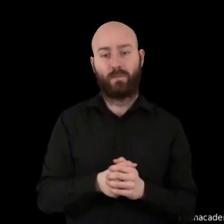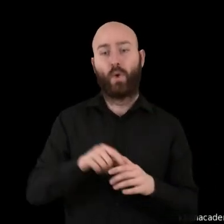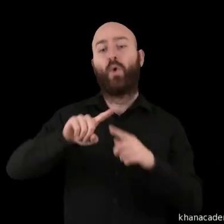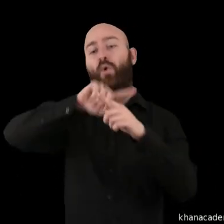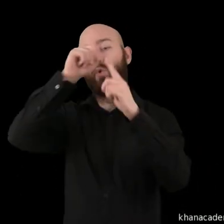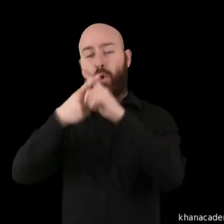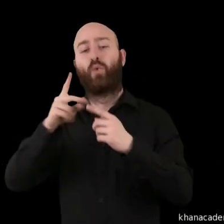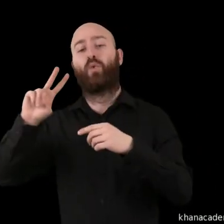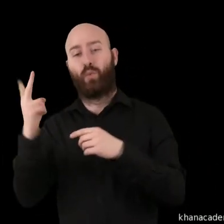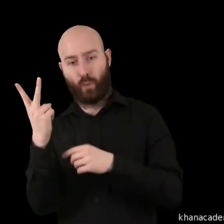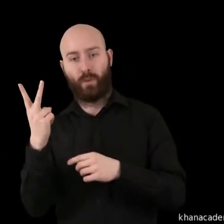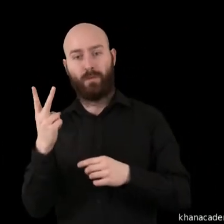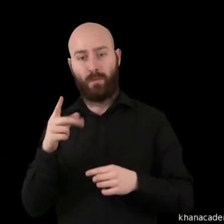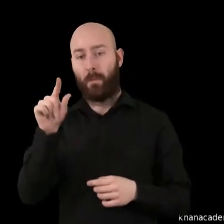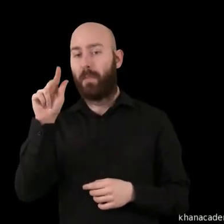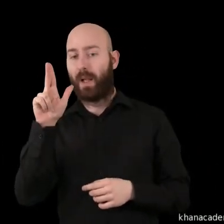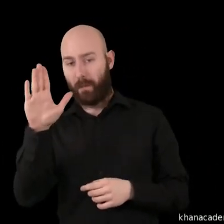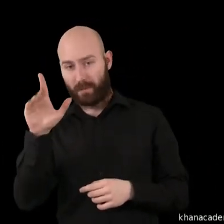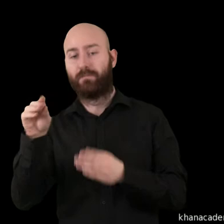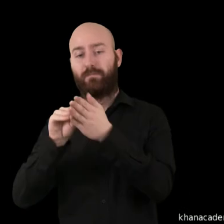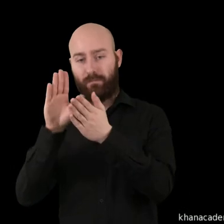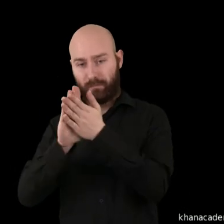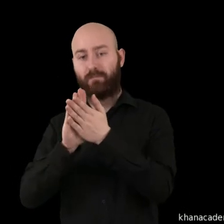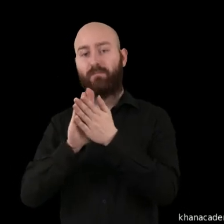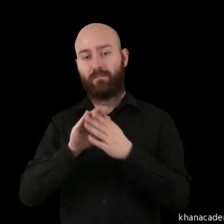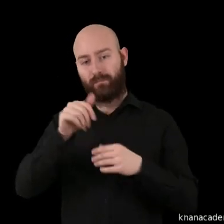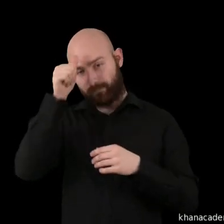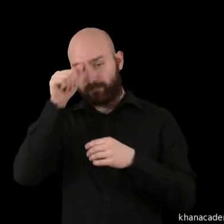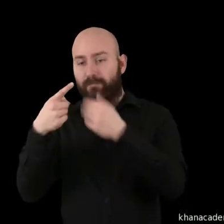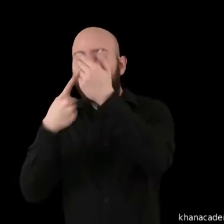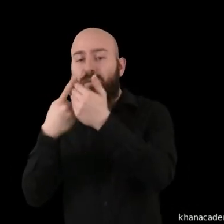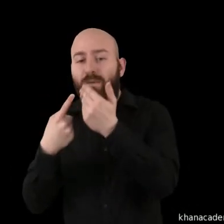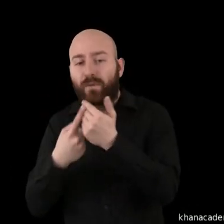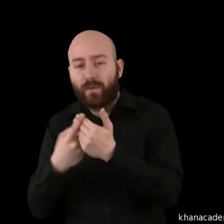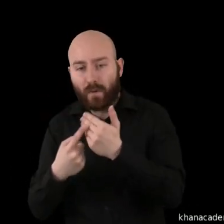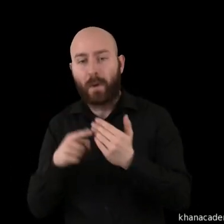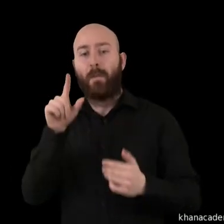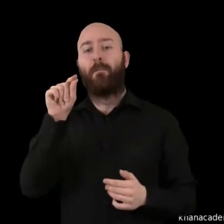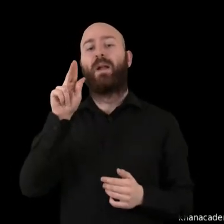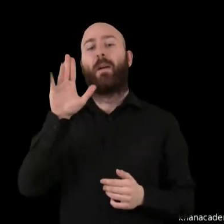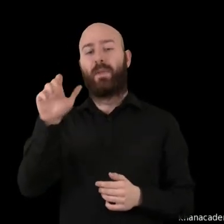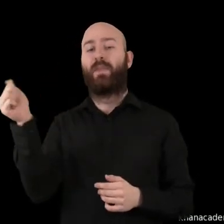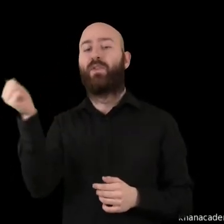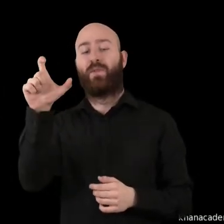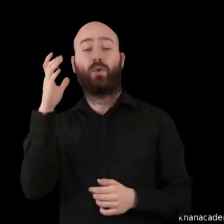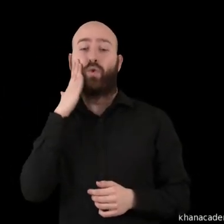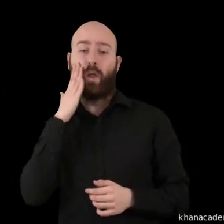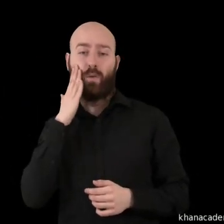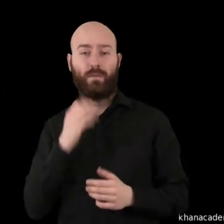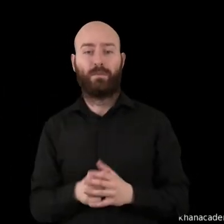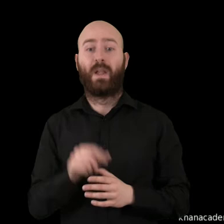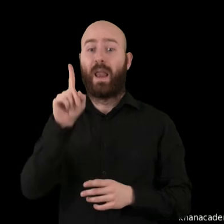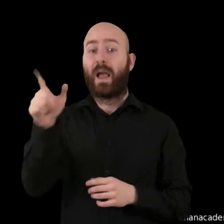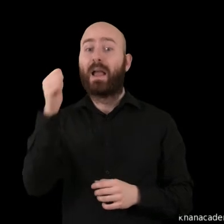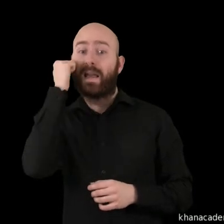a nawet drugi, więc zmierzyliśmy PKB w roku drugim. PKB w drugim roku jest równy 1200